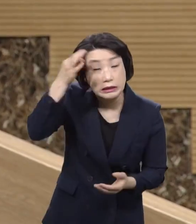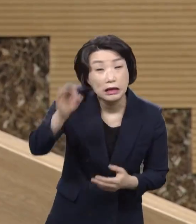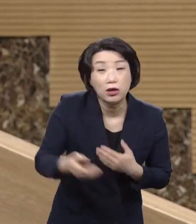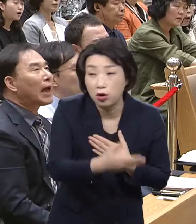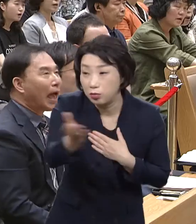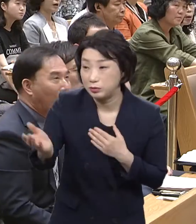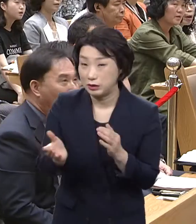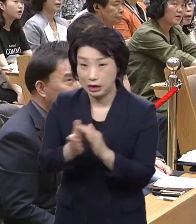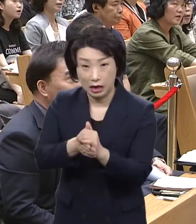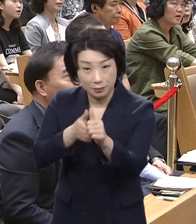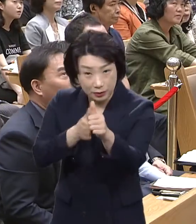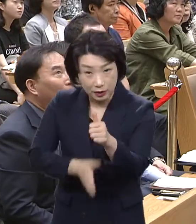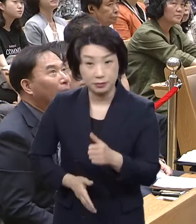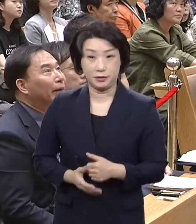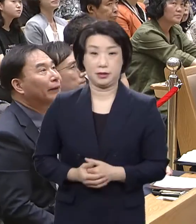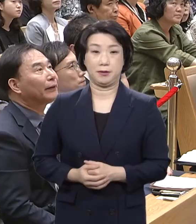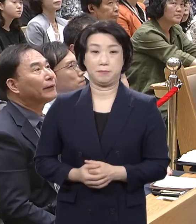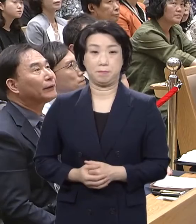인정하시면 아멘 합시다.